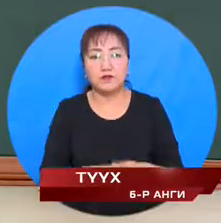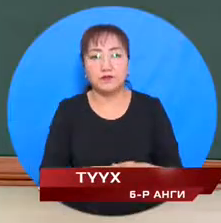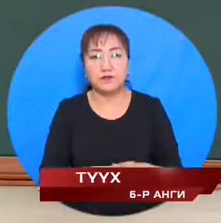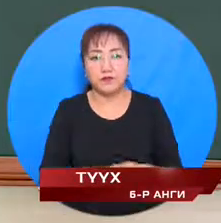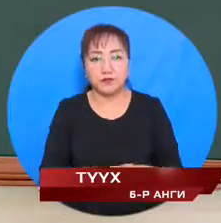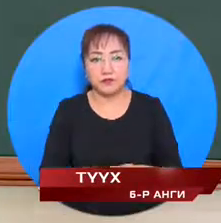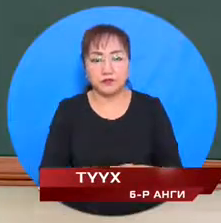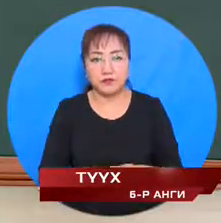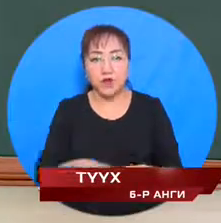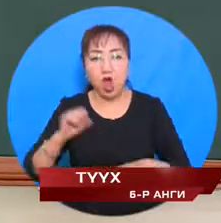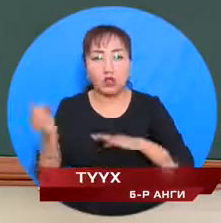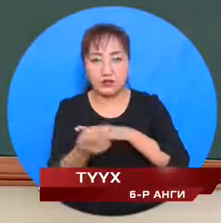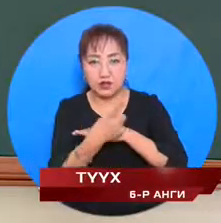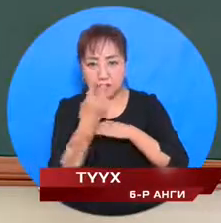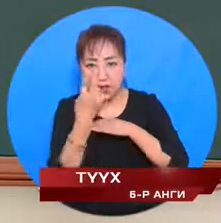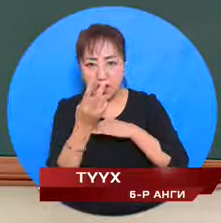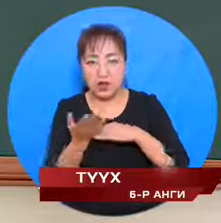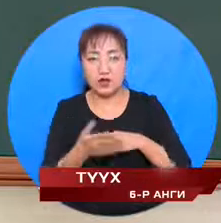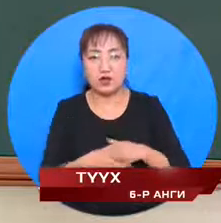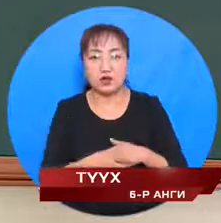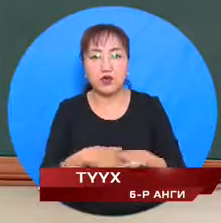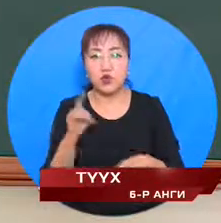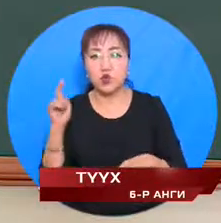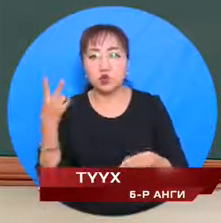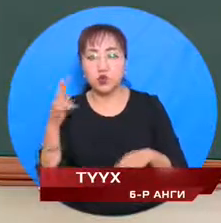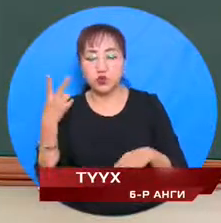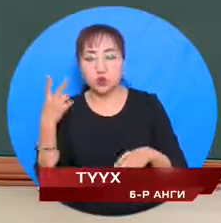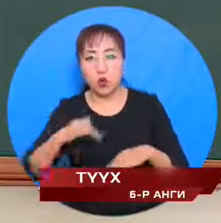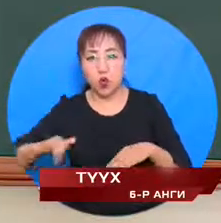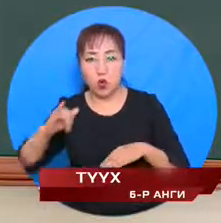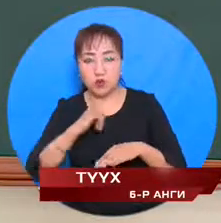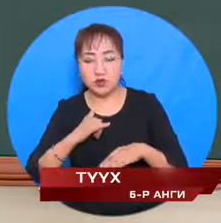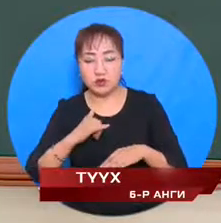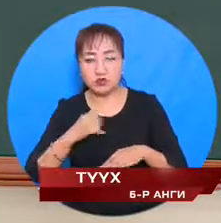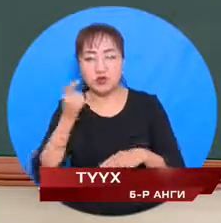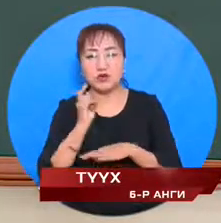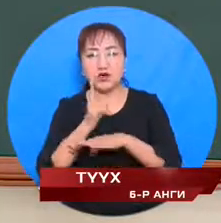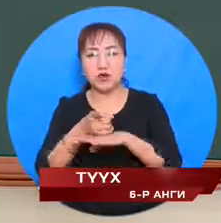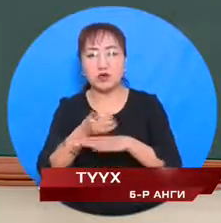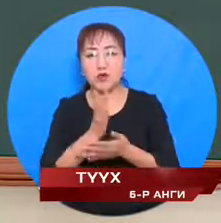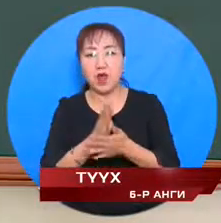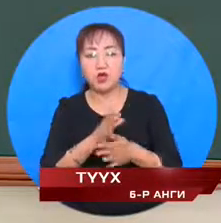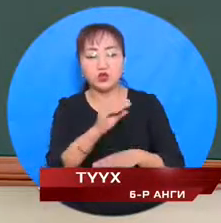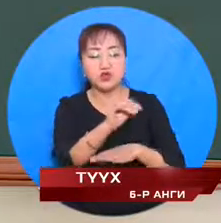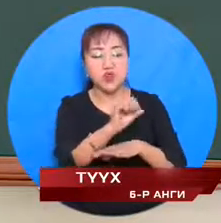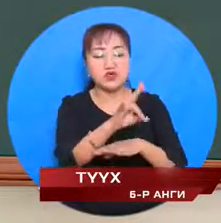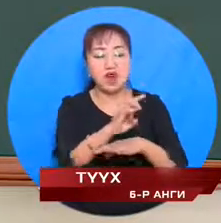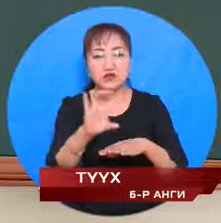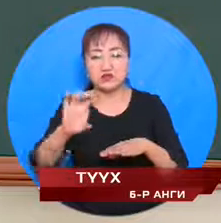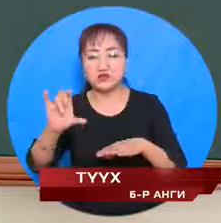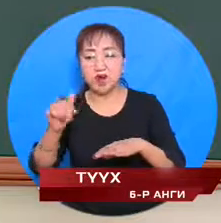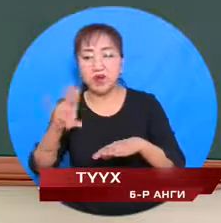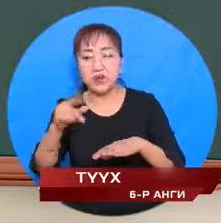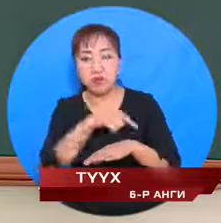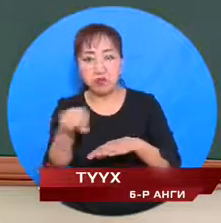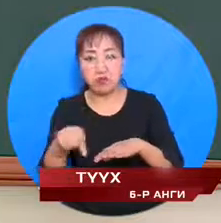хараараа хүннүү улсын эрхшээл буюу захирч байх хугацаанд бол түүний харьяанд бол Сямби Жужаан хөвгтнүүд бол байсан. Гэвч